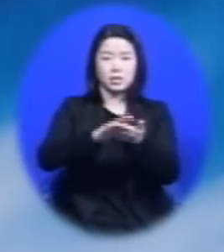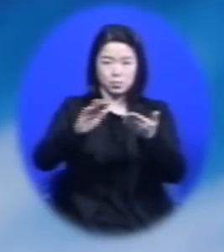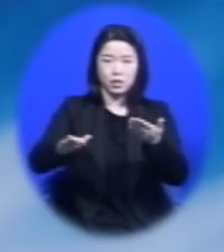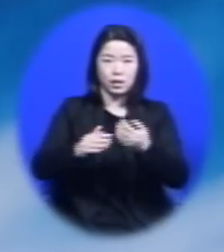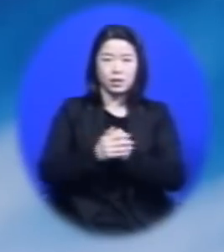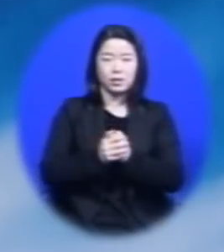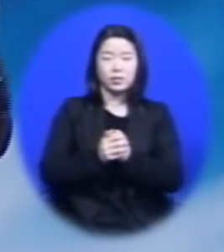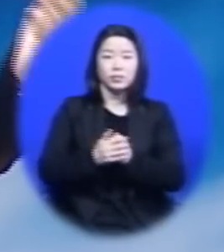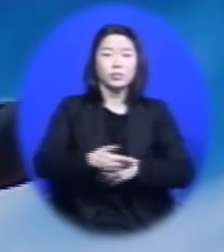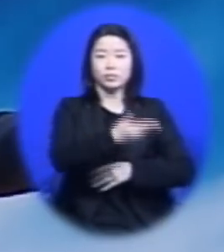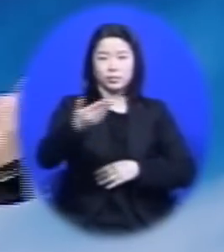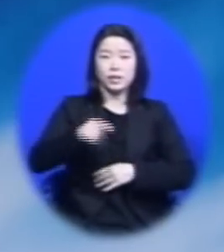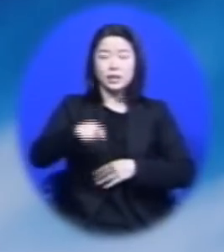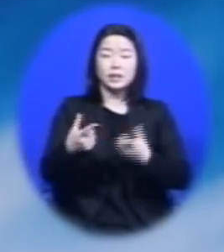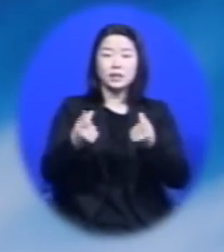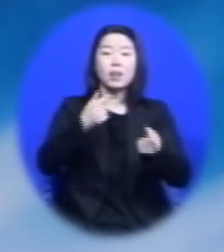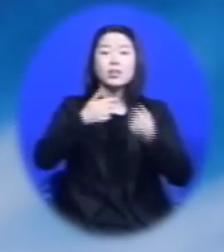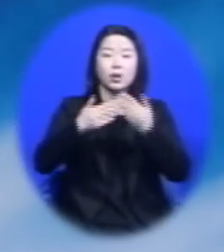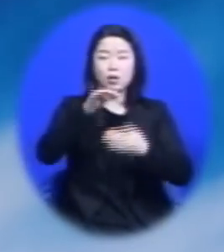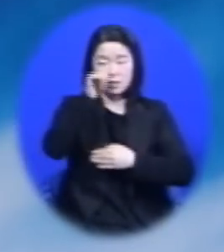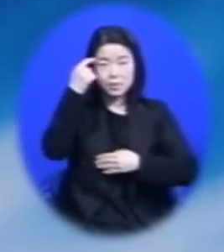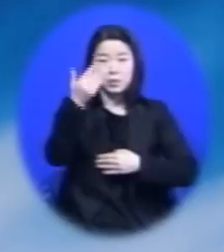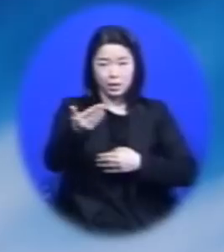섬기겠습니다 여러분도 그런 경험이